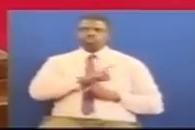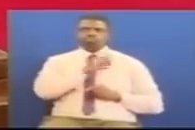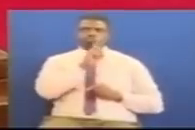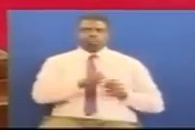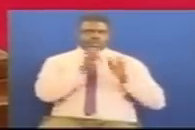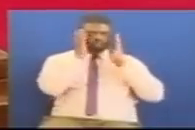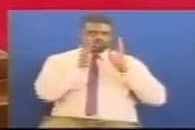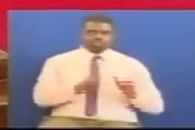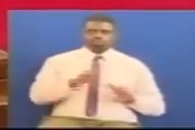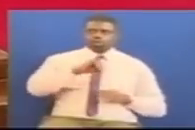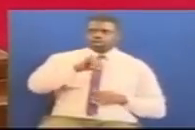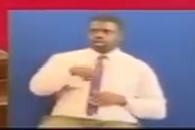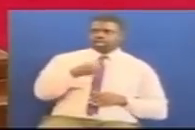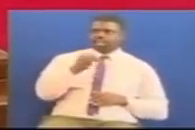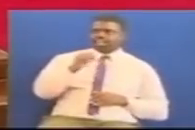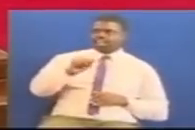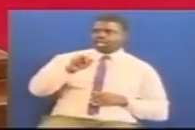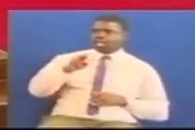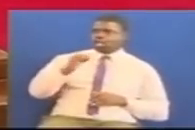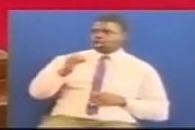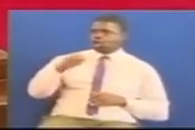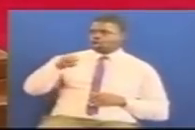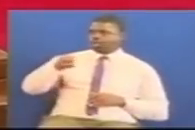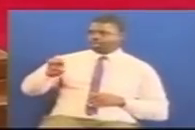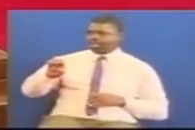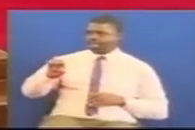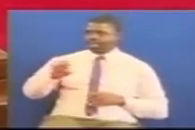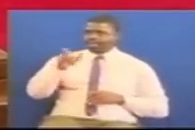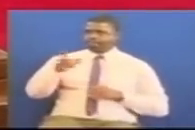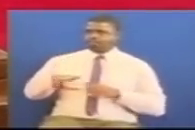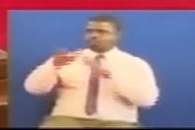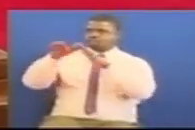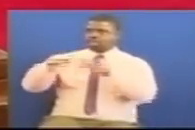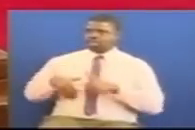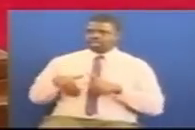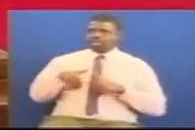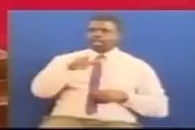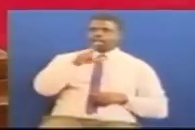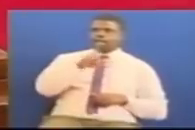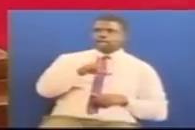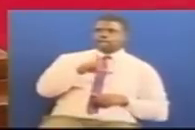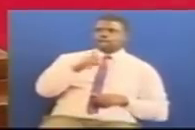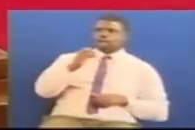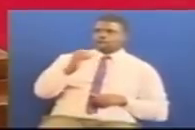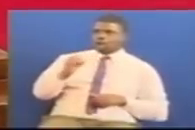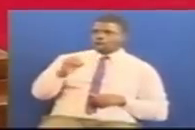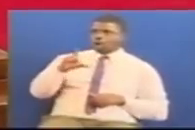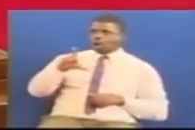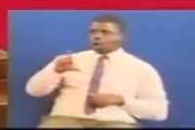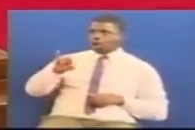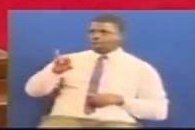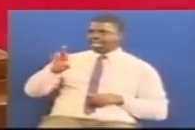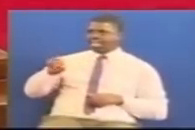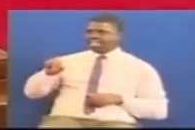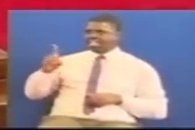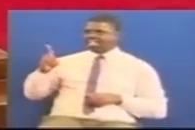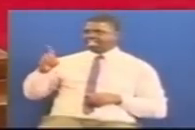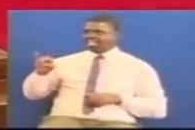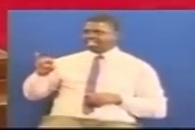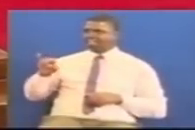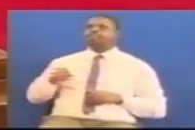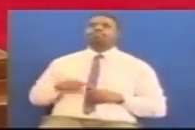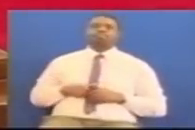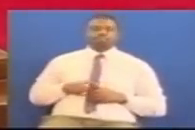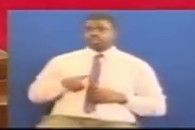Jerome Dismas Bwanausi, mbunge wa Lulindi, kama ifuatavyo. Mheshimiwa Mwenyekiti, serikali kupitia mfuko wa mawasiliano kwa